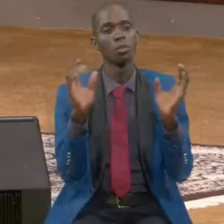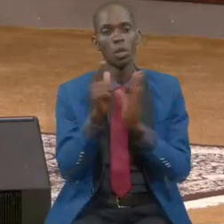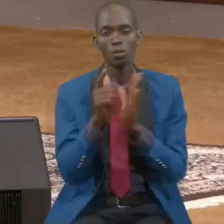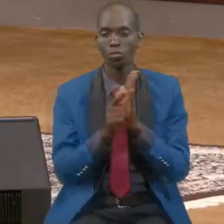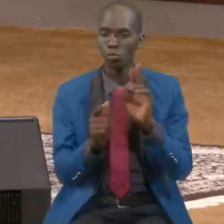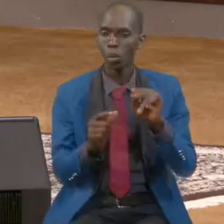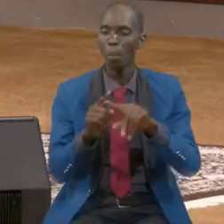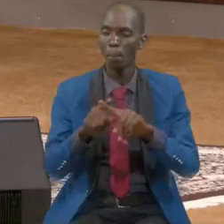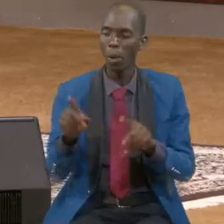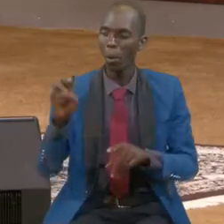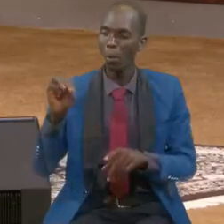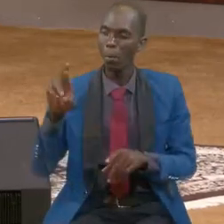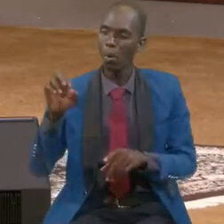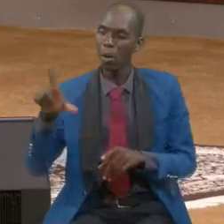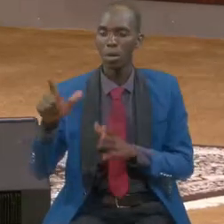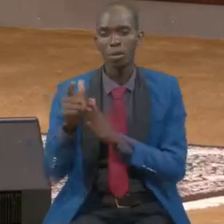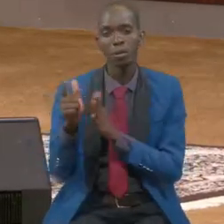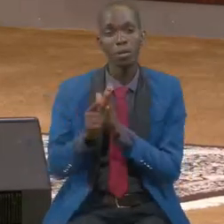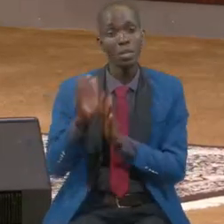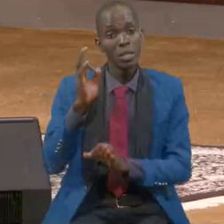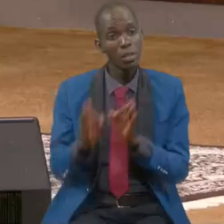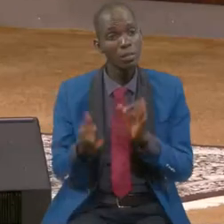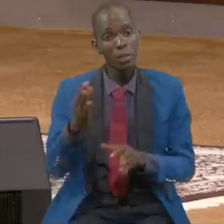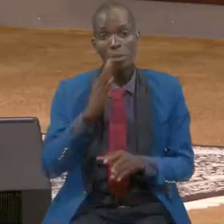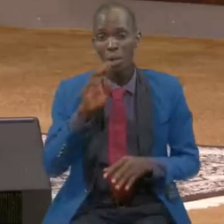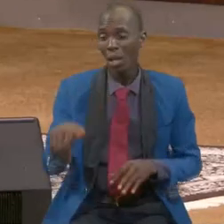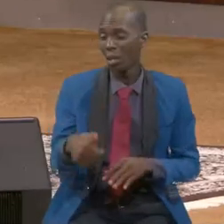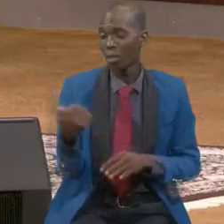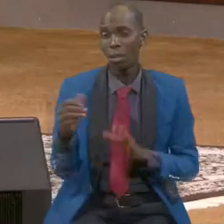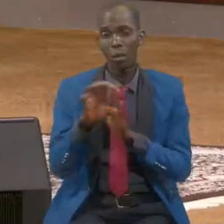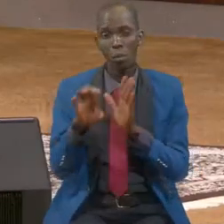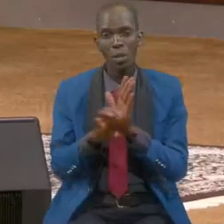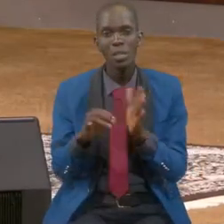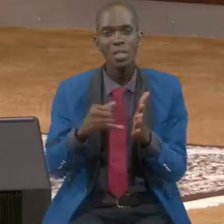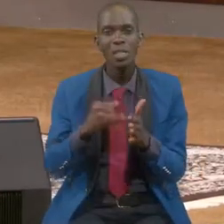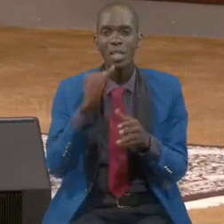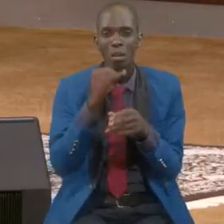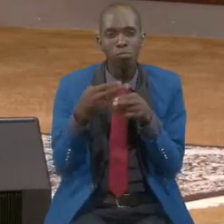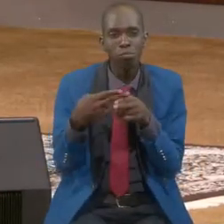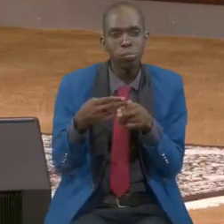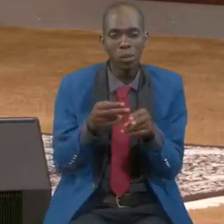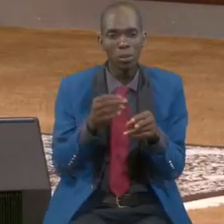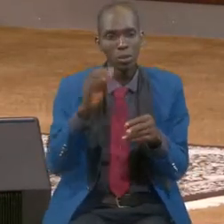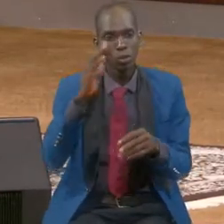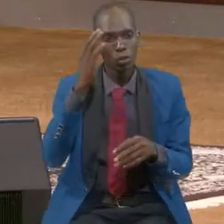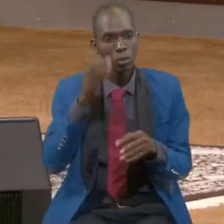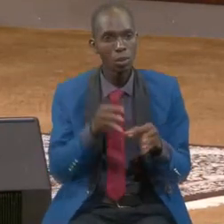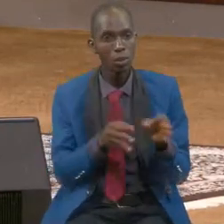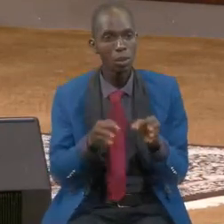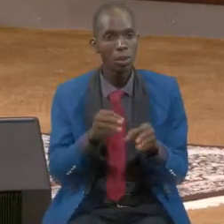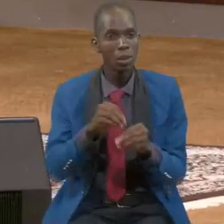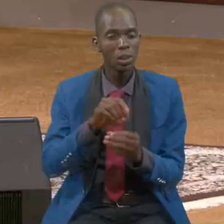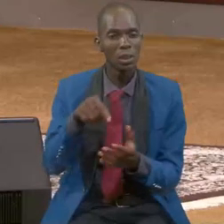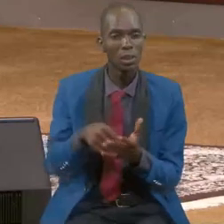loi cérémoniale, la loi morale, et ce qui peut encore y avoir se résume dans cette